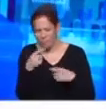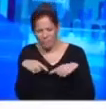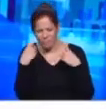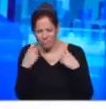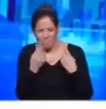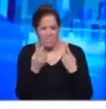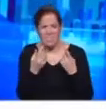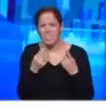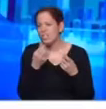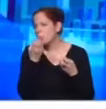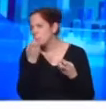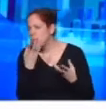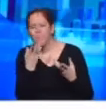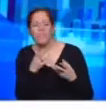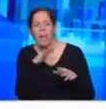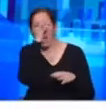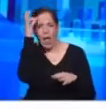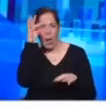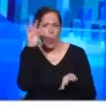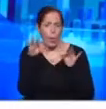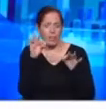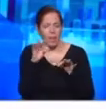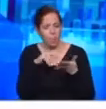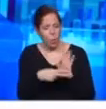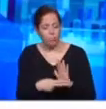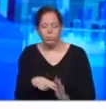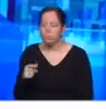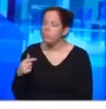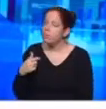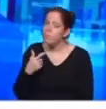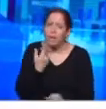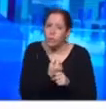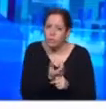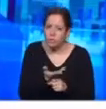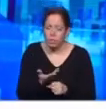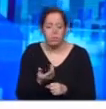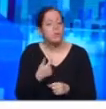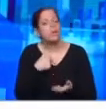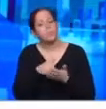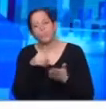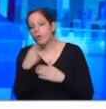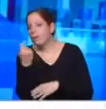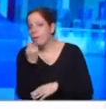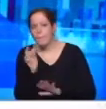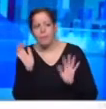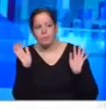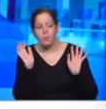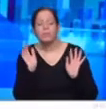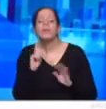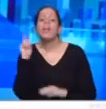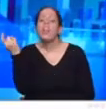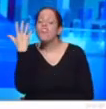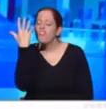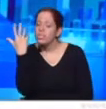על דירות. אני, מה היית עושה במקומם? אני הייתי ממשיך את הקמפיין הזה, חד וחלק, על הראש של שר האוצר, משרד האוצר, לפרסם את ההקלטה שבה הוא